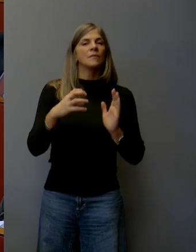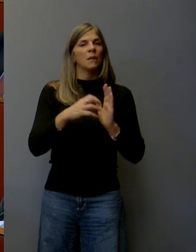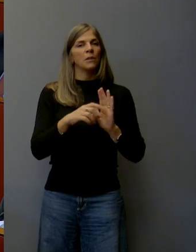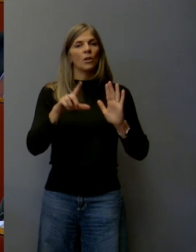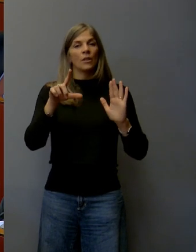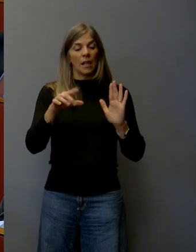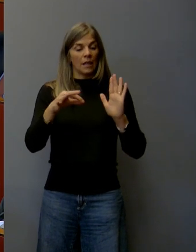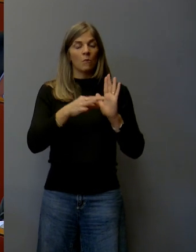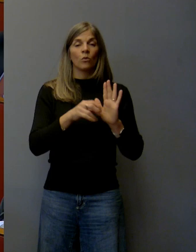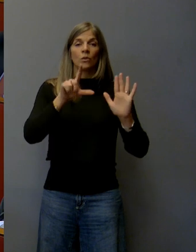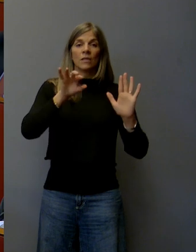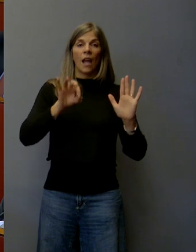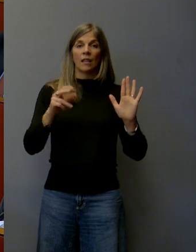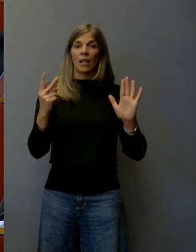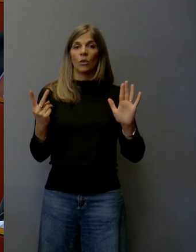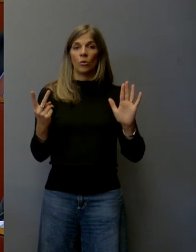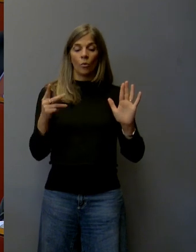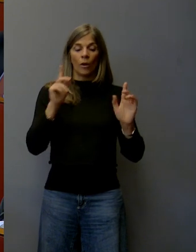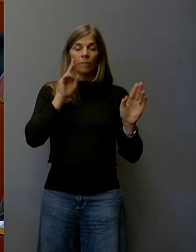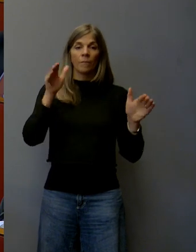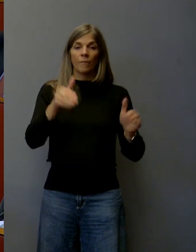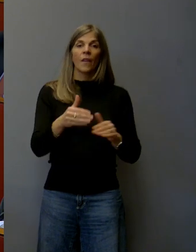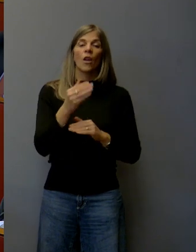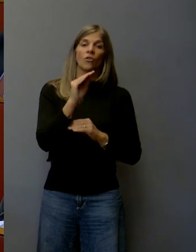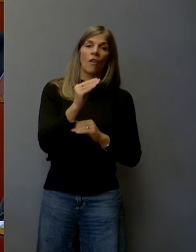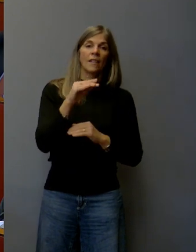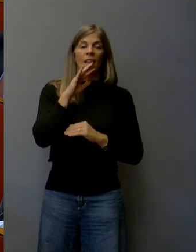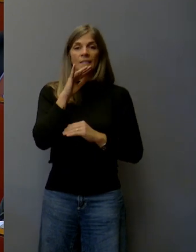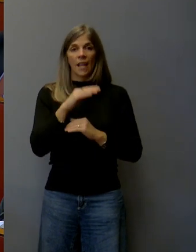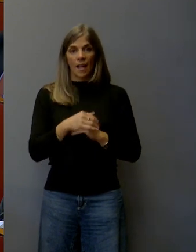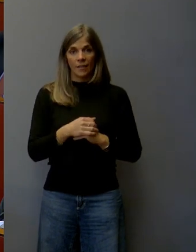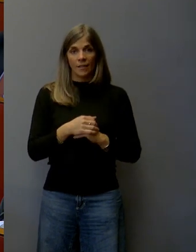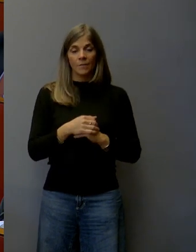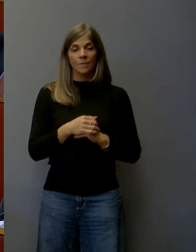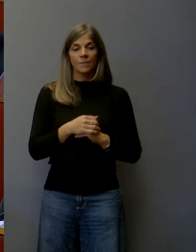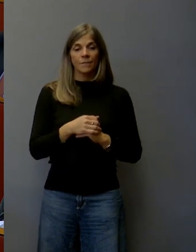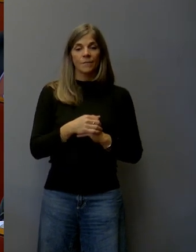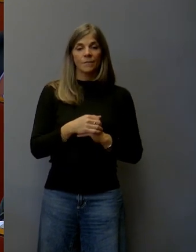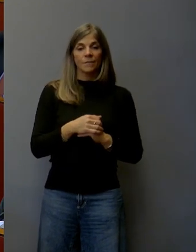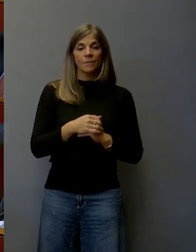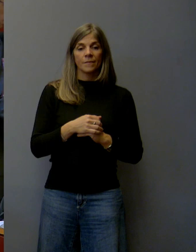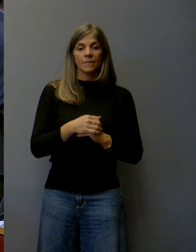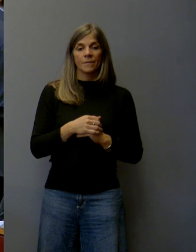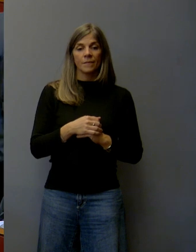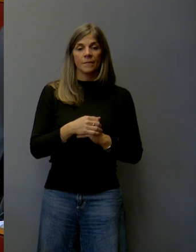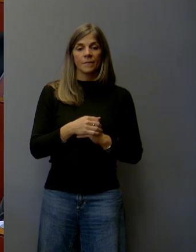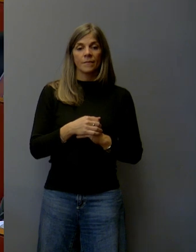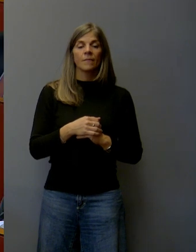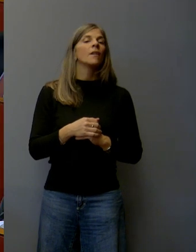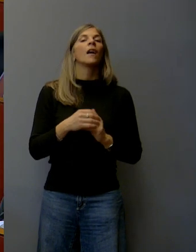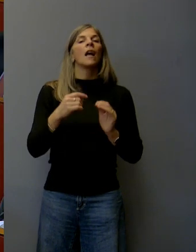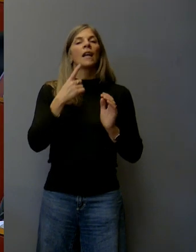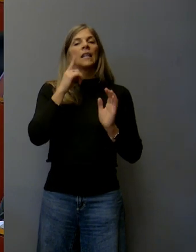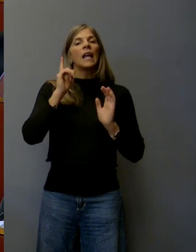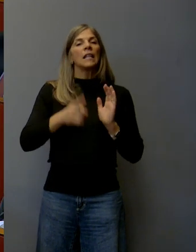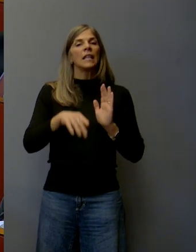al punto 7,2 Dedicato ai giovani agli anziani si dice nella viene programmatica del sindaco è